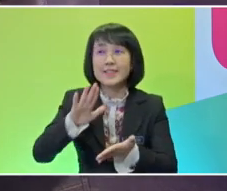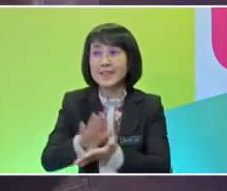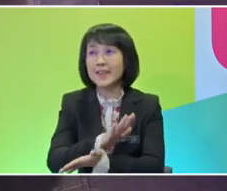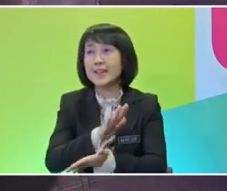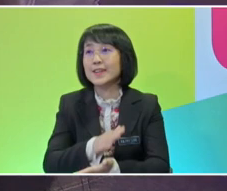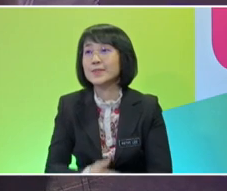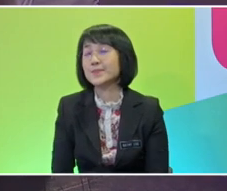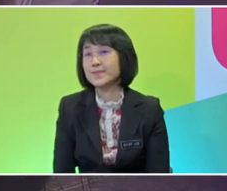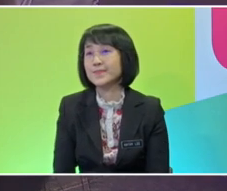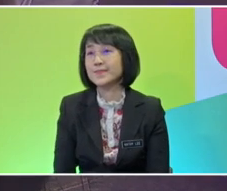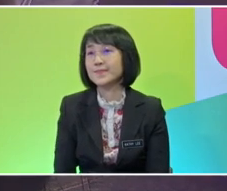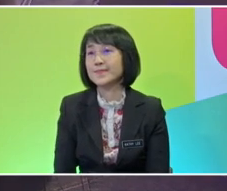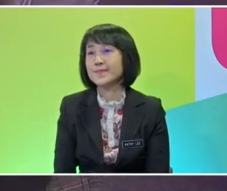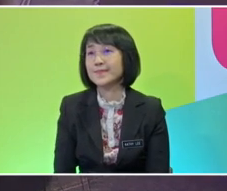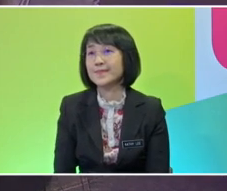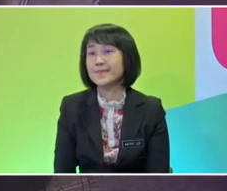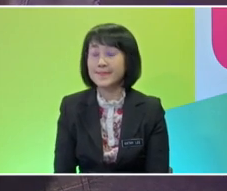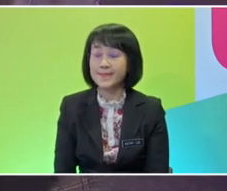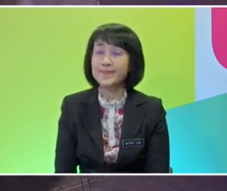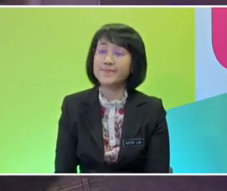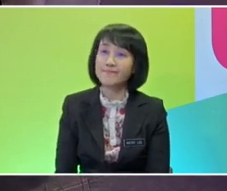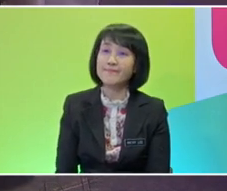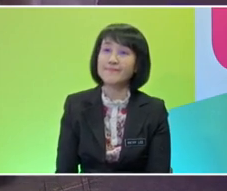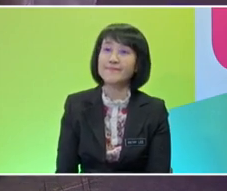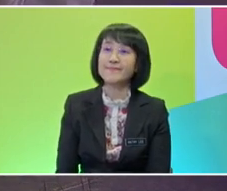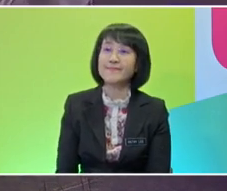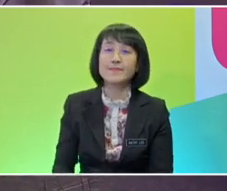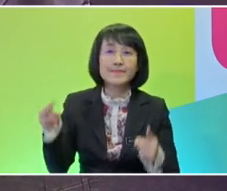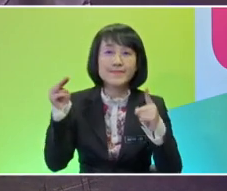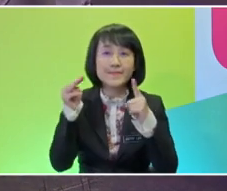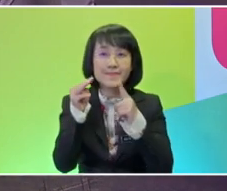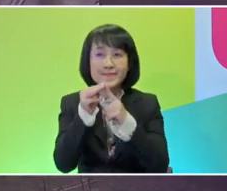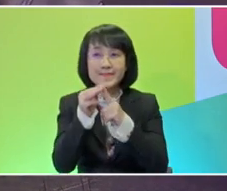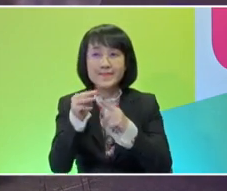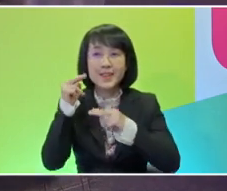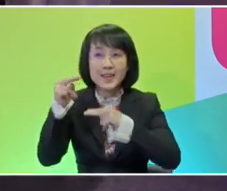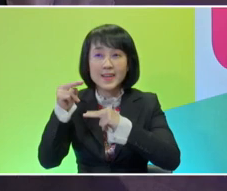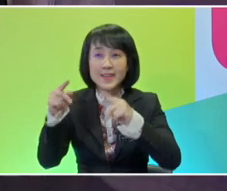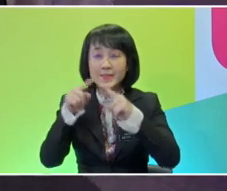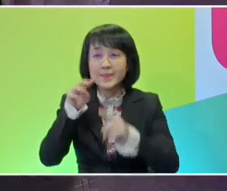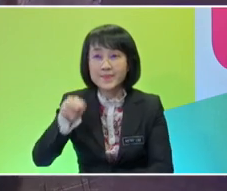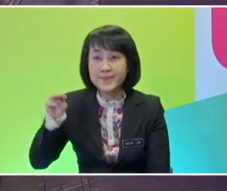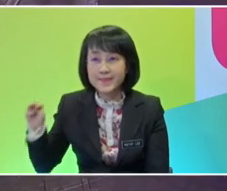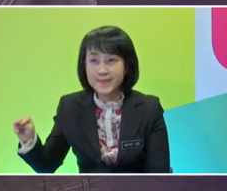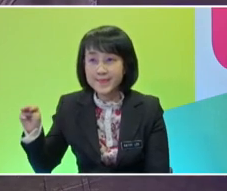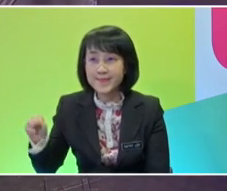ganjaran untuk murid-murid gitu yang menjawab soalnya tadi di sini sebenarnya